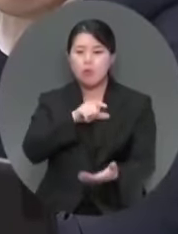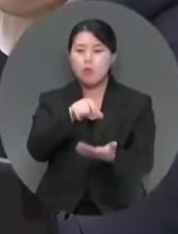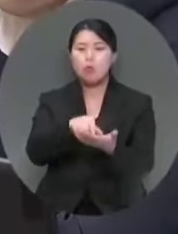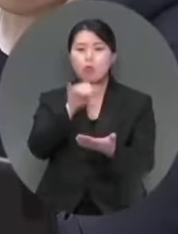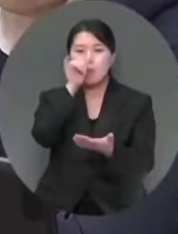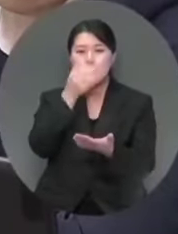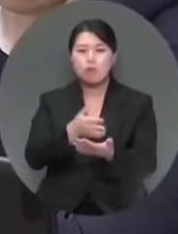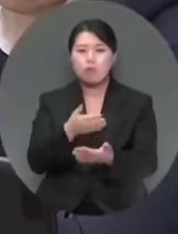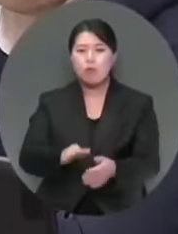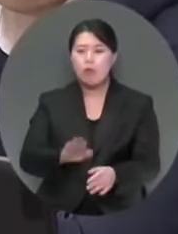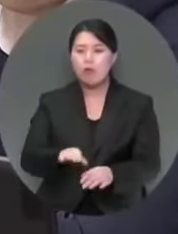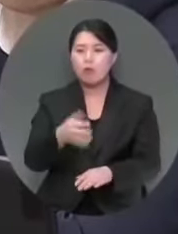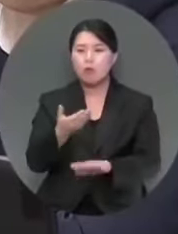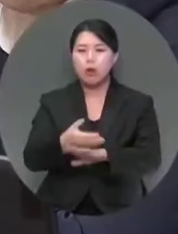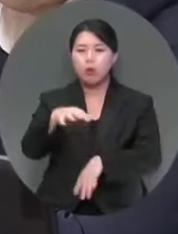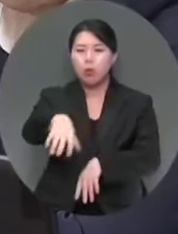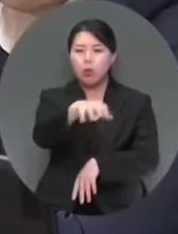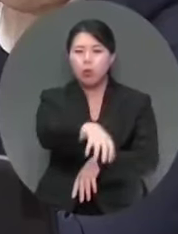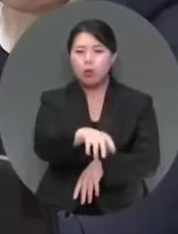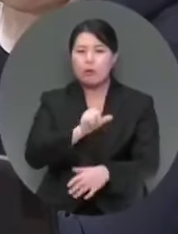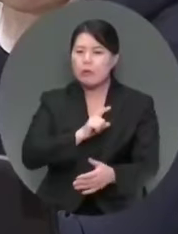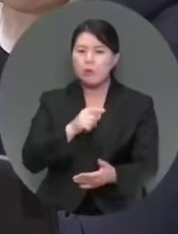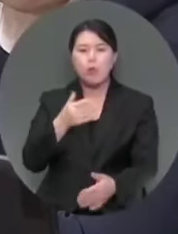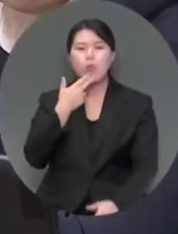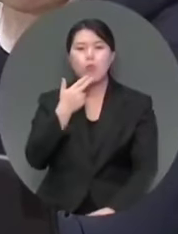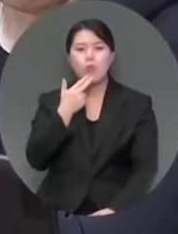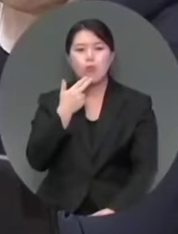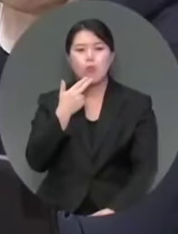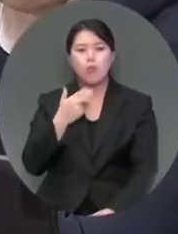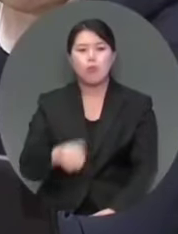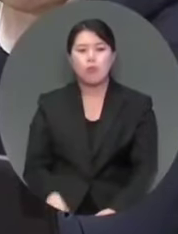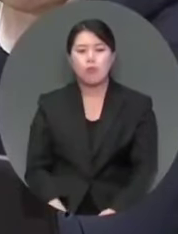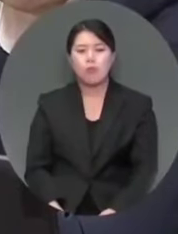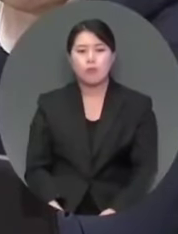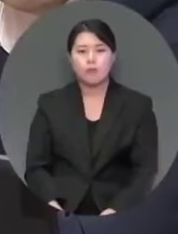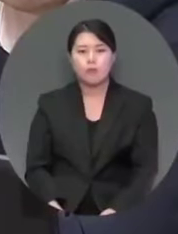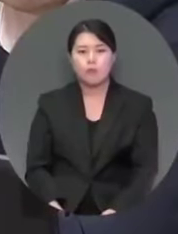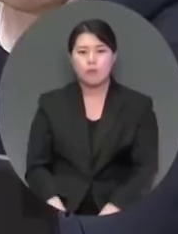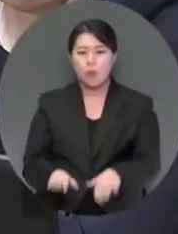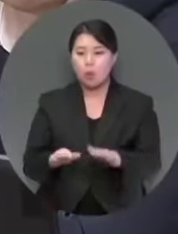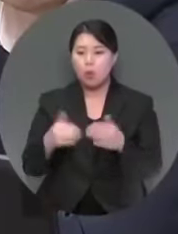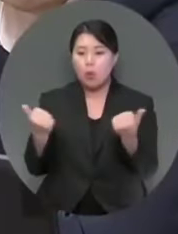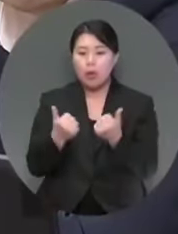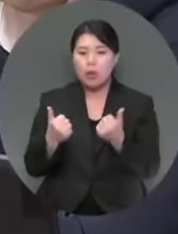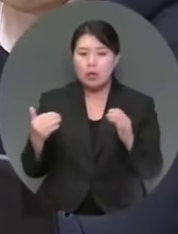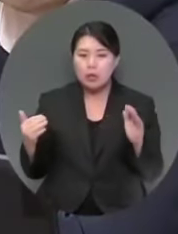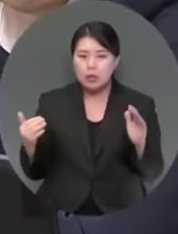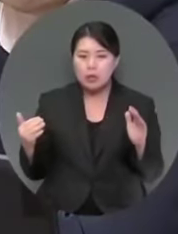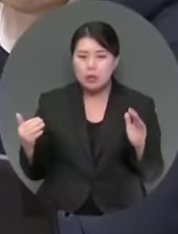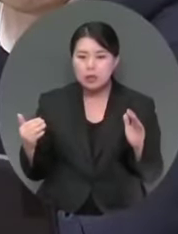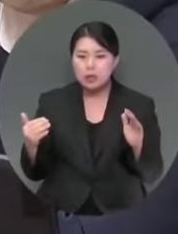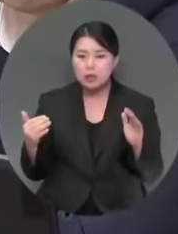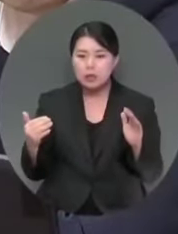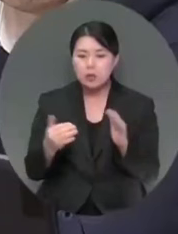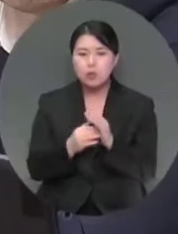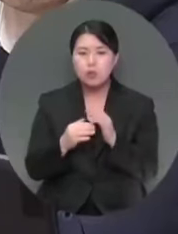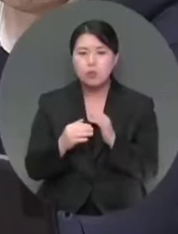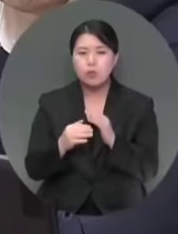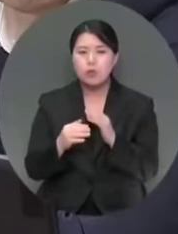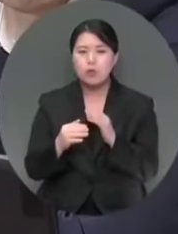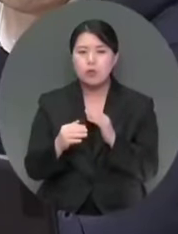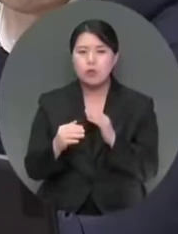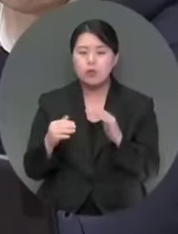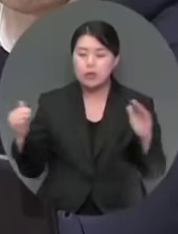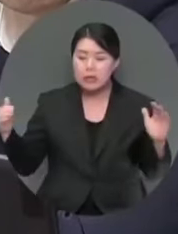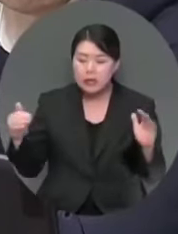두 군데는 어느 감사위원이 간지 나오지가 않습니다. 예. 그 오늘 이 회의 바로 파악이 될 테니까 오늘 회의